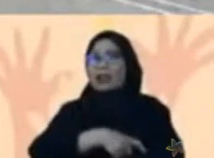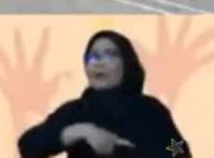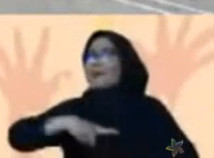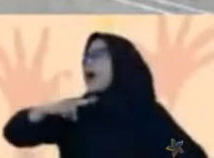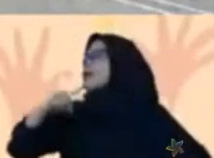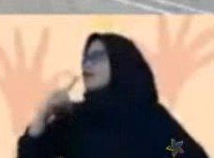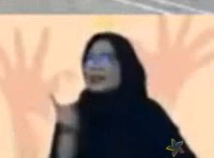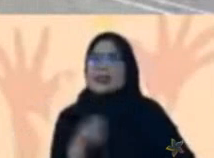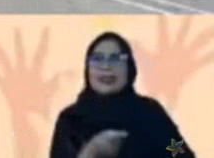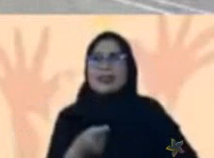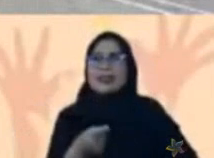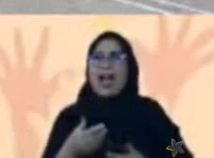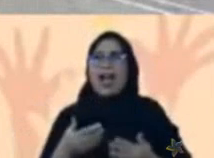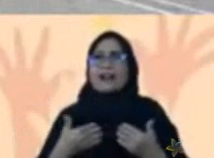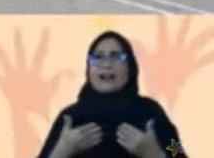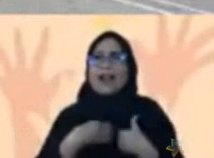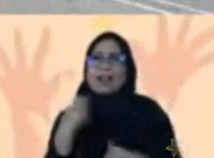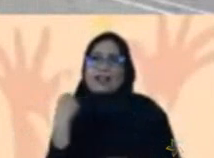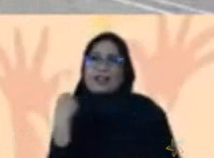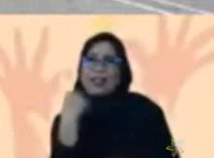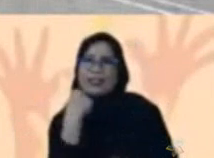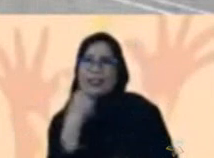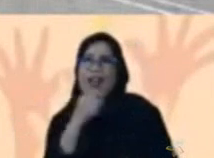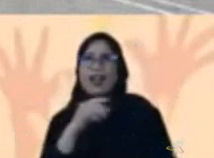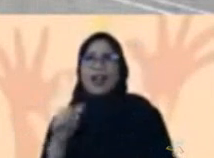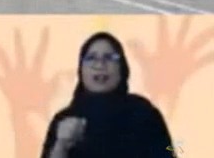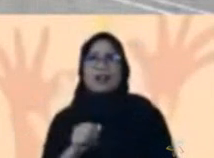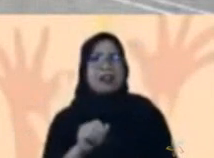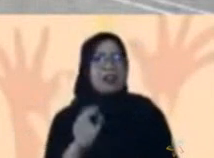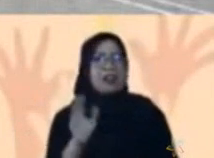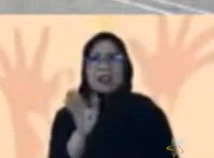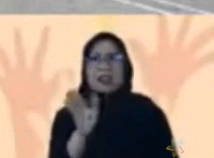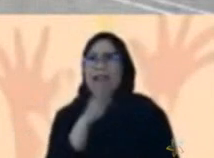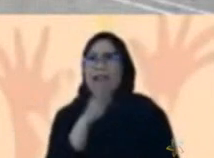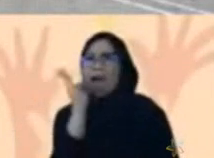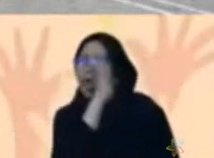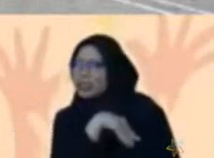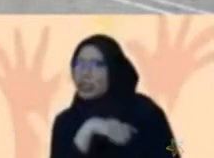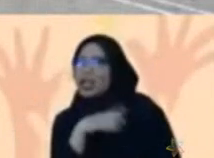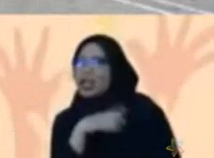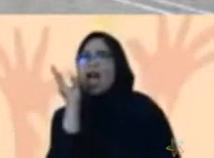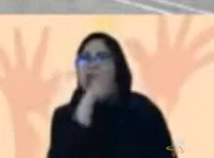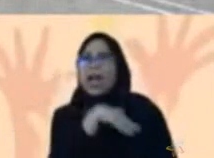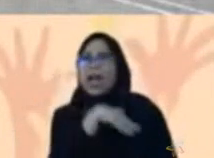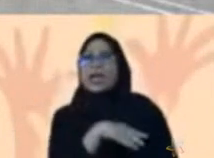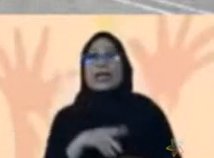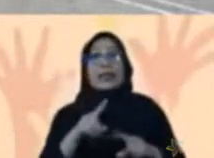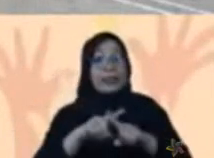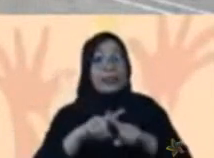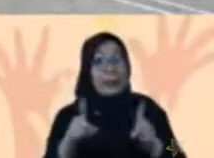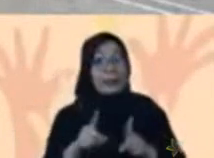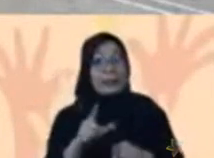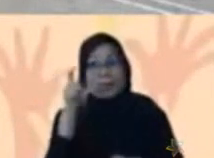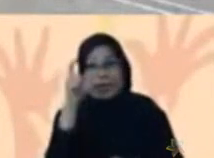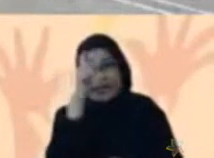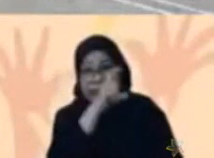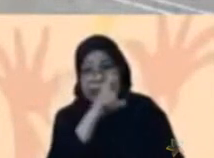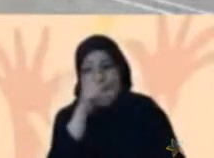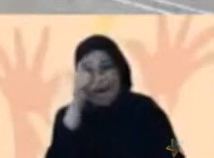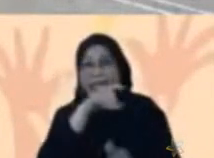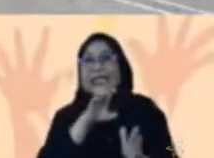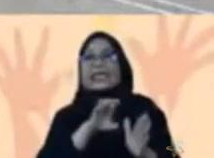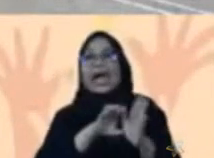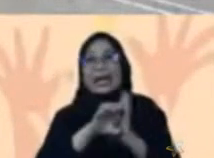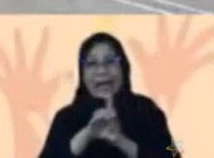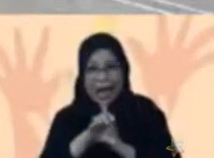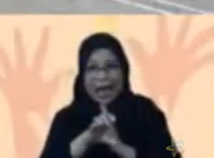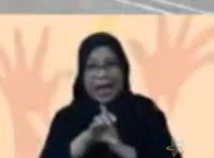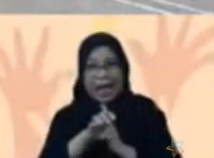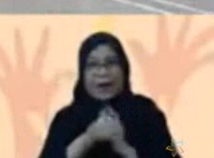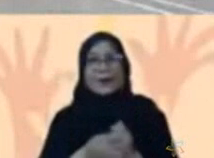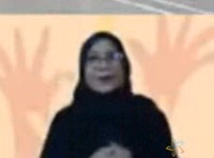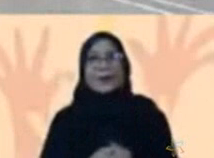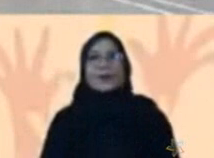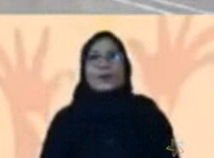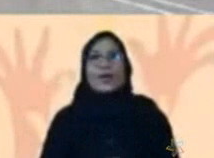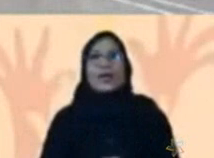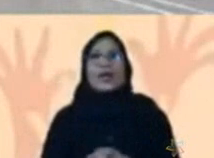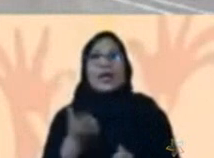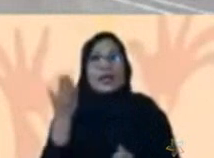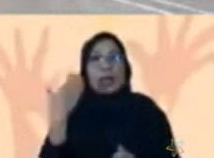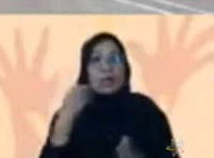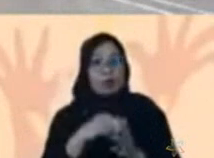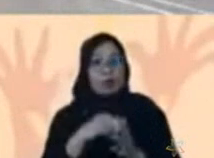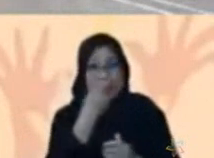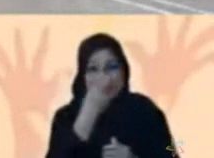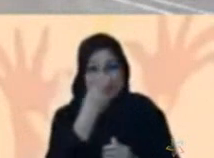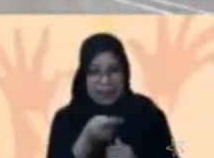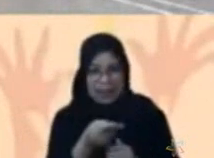ya. Tetapi iya, tidak mencari alasan, tetapi mencari solusi, gitu. Dan yang saya perhatikan tadi itu dari paparan Ibu Titi, ini